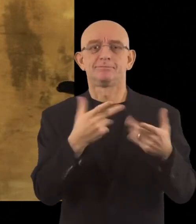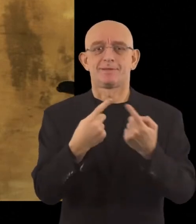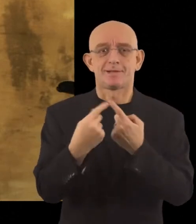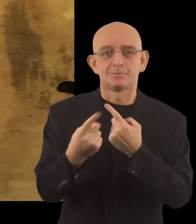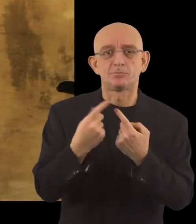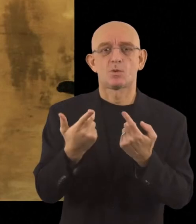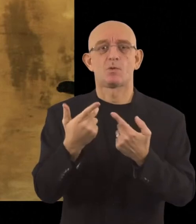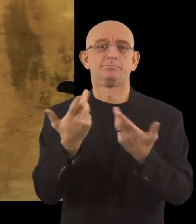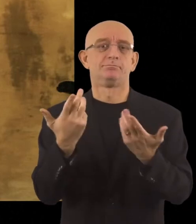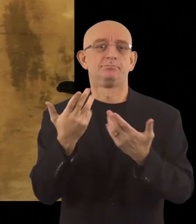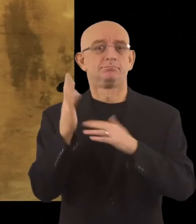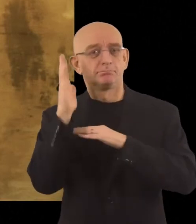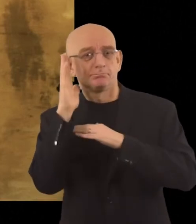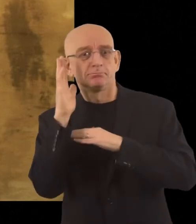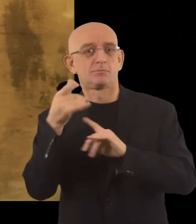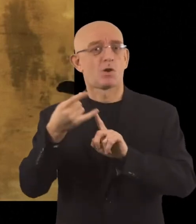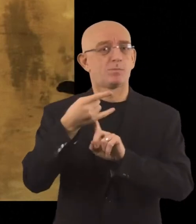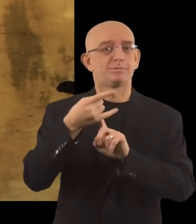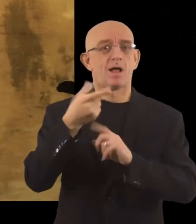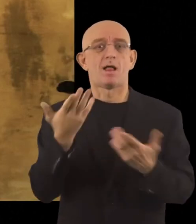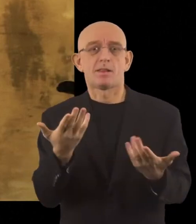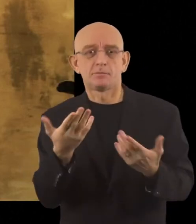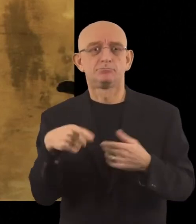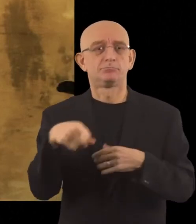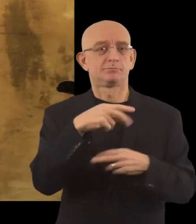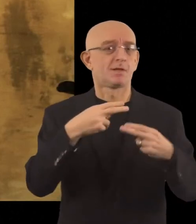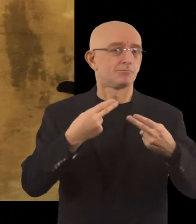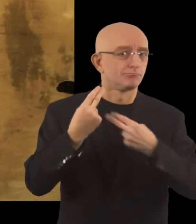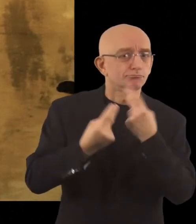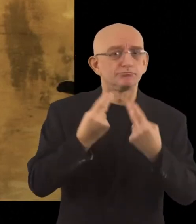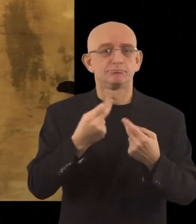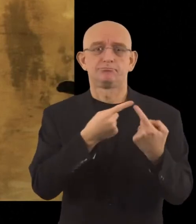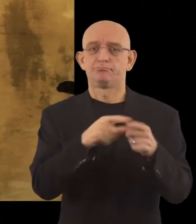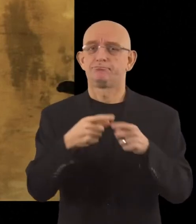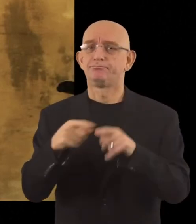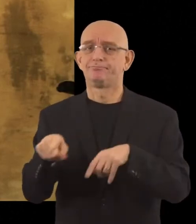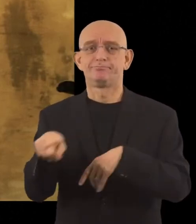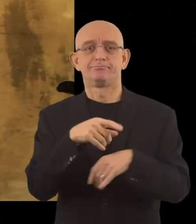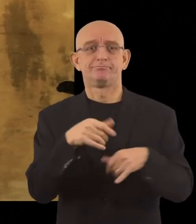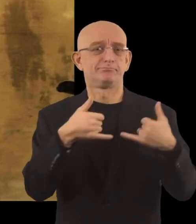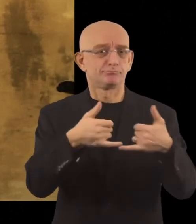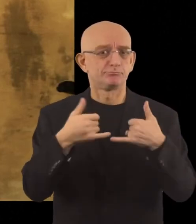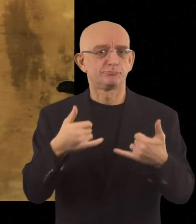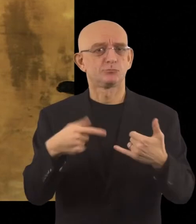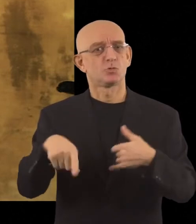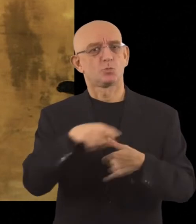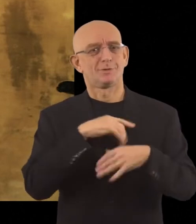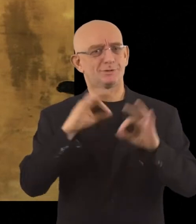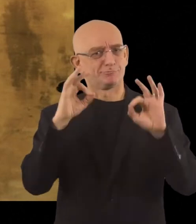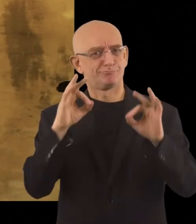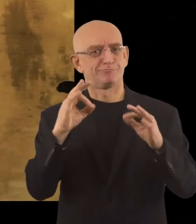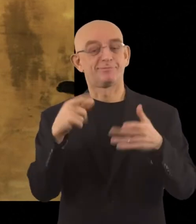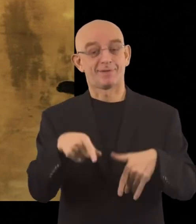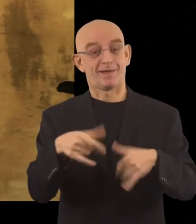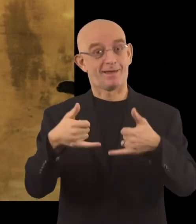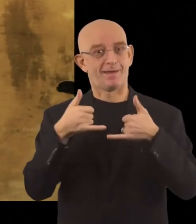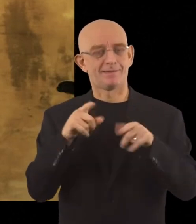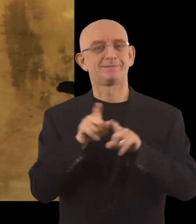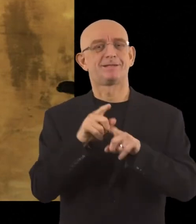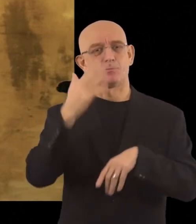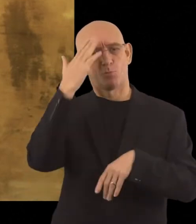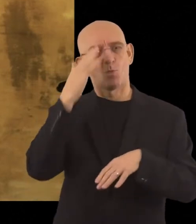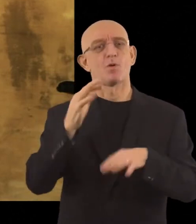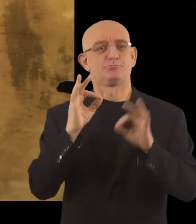öffentliche Personennahverkehr, die Hotels, die Restaurants und viele mehr. Wir sind stolz darauf, dass wir jetzt dafür diesen